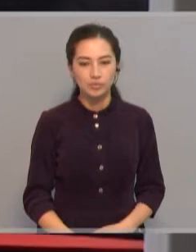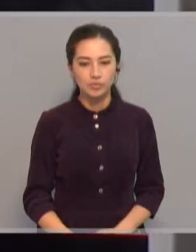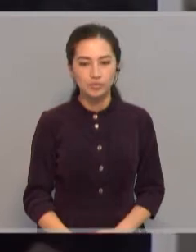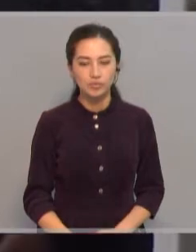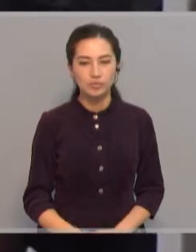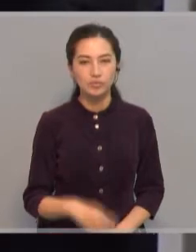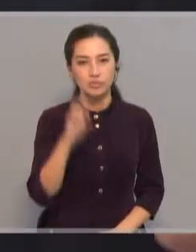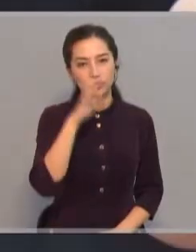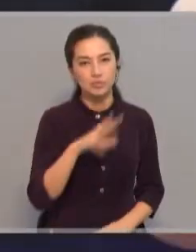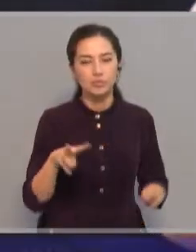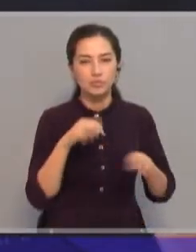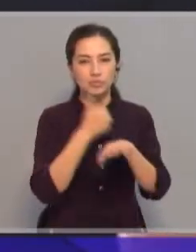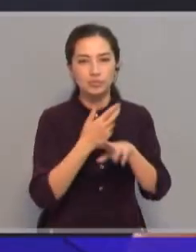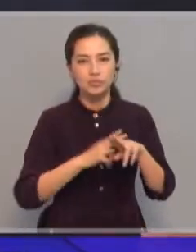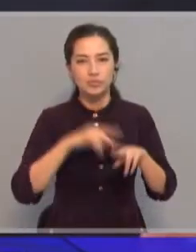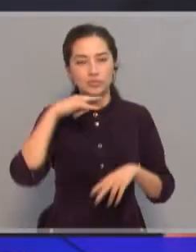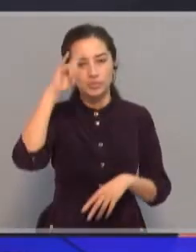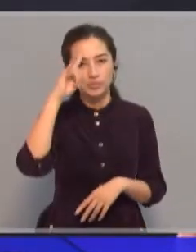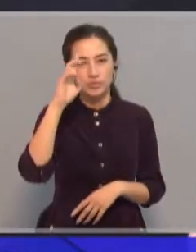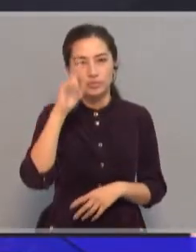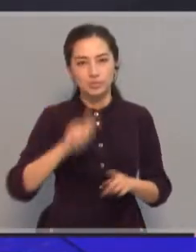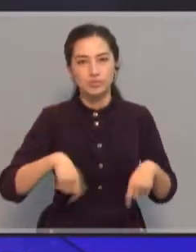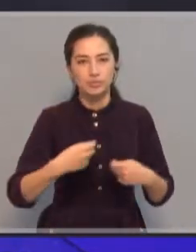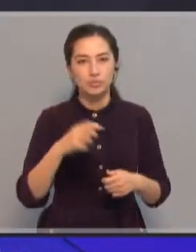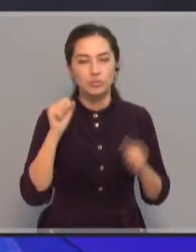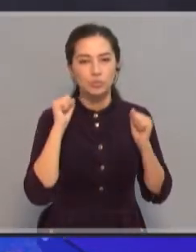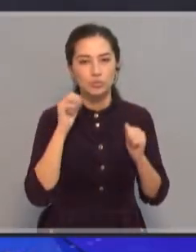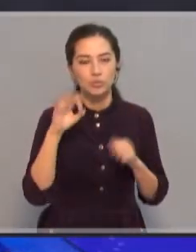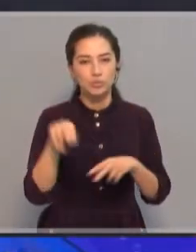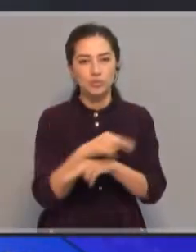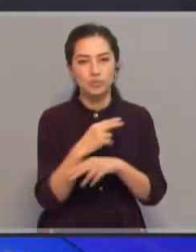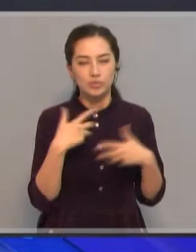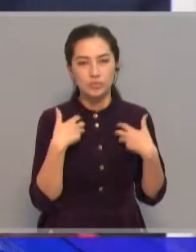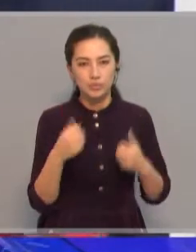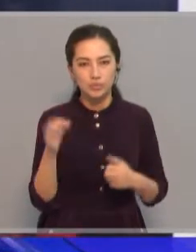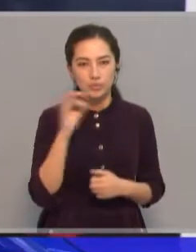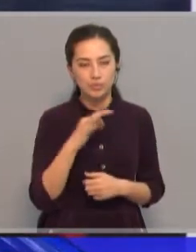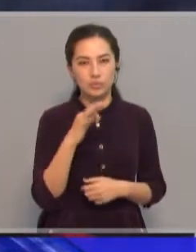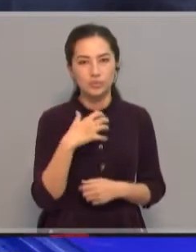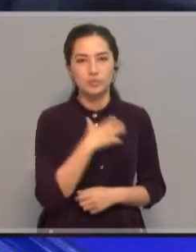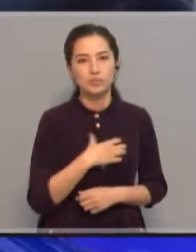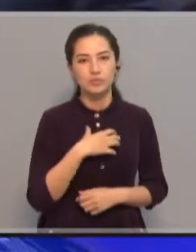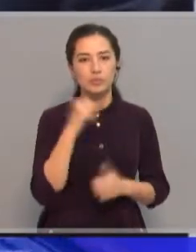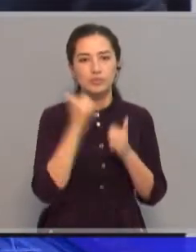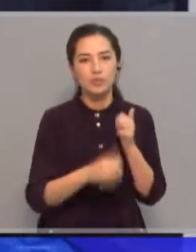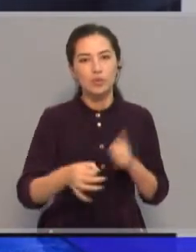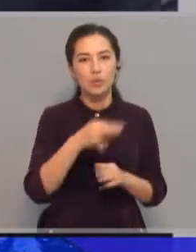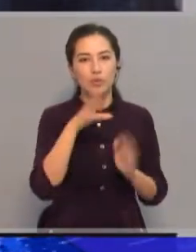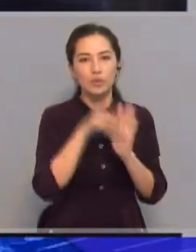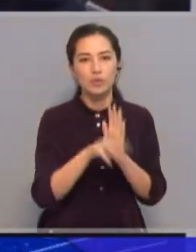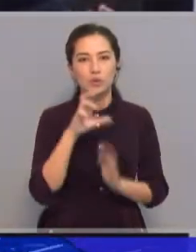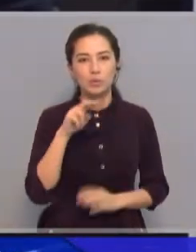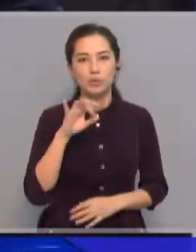Мемлекет басшысының Қазақстан халқына жолдауындағы бұқаралық спортқа дене тәрбиесіне және балаларға басымдық беріп, әр аудан орталықтарында